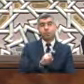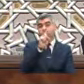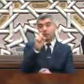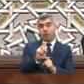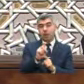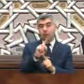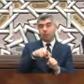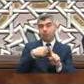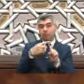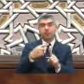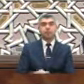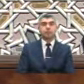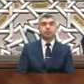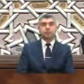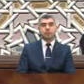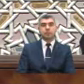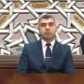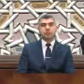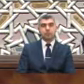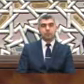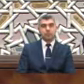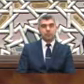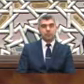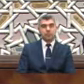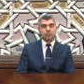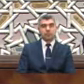اضافيه؟ تفضل السيد النائب.